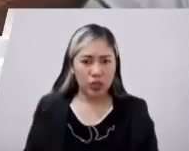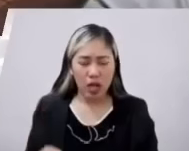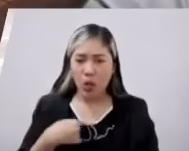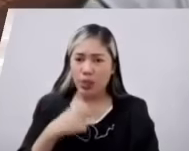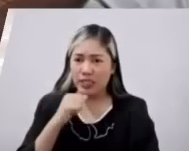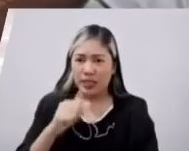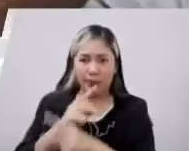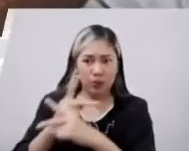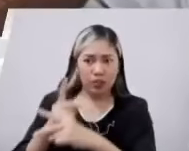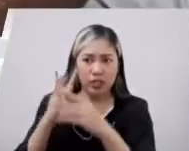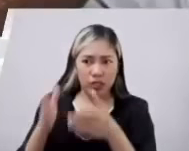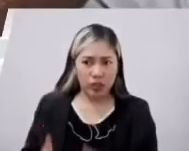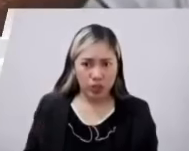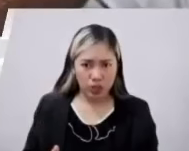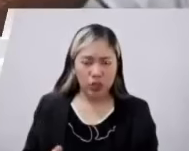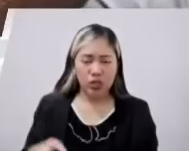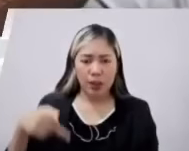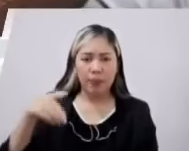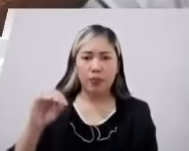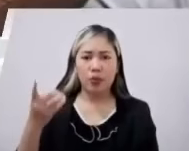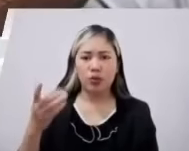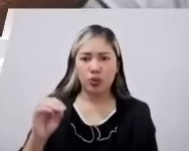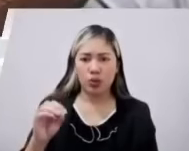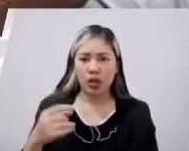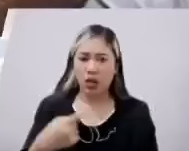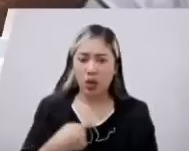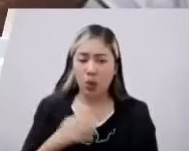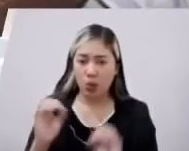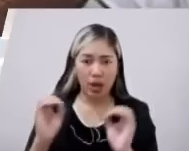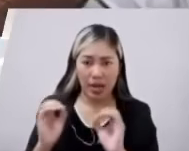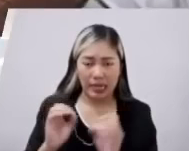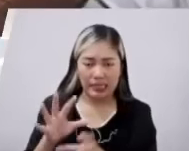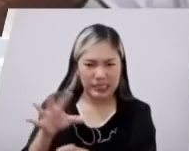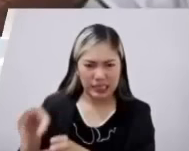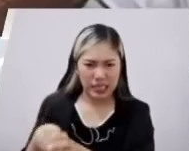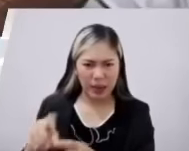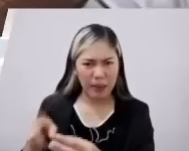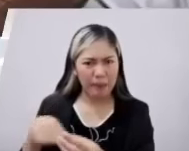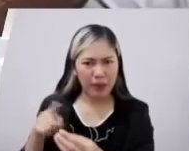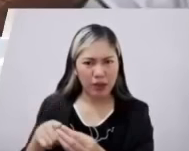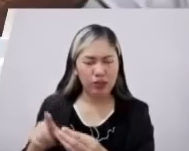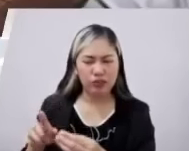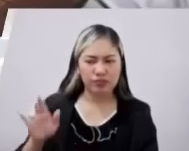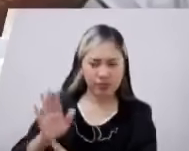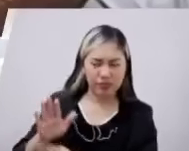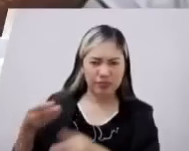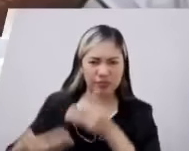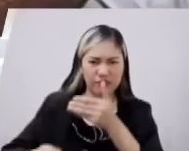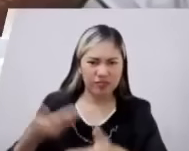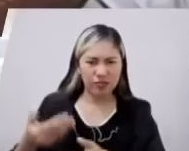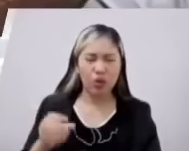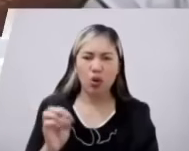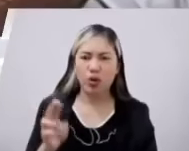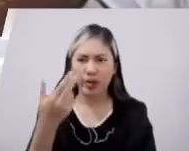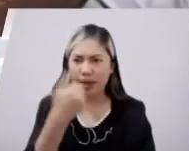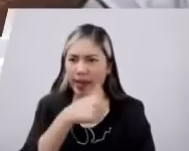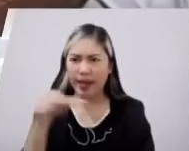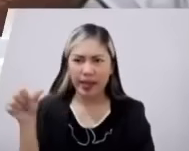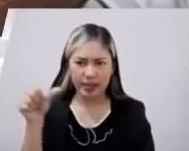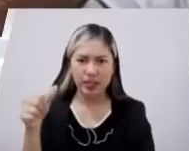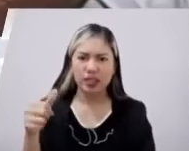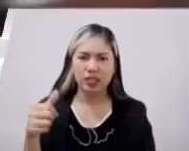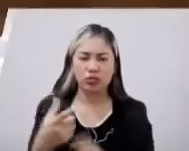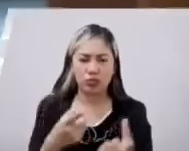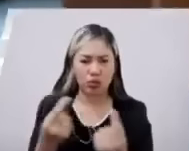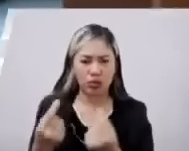cutler po ng pogo. Wala po akong kinalaman sa kanilang operation at sa kahit anong gawain sa loob at labas po